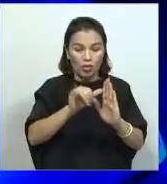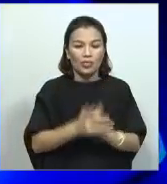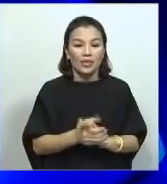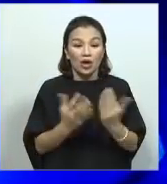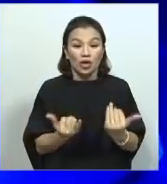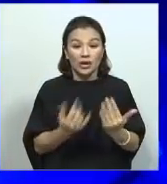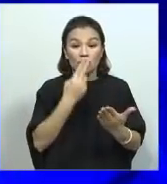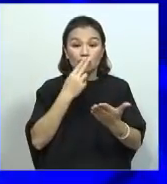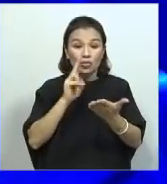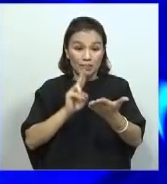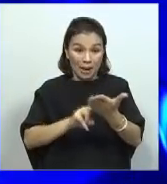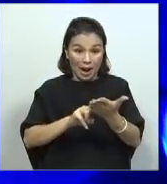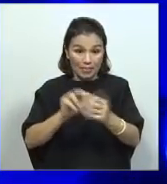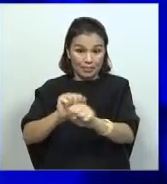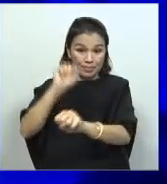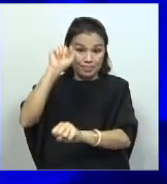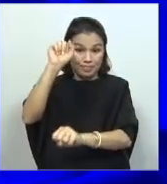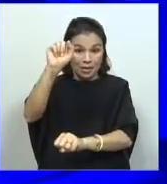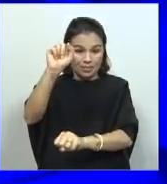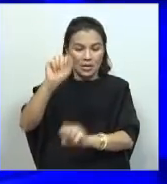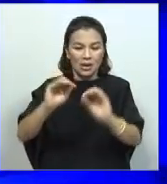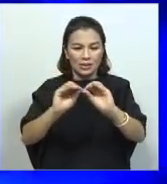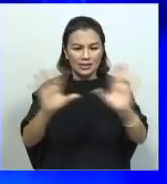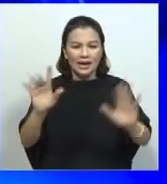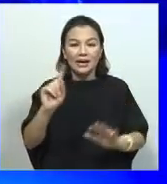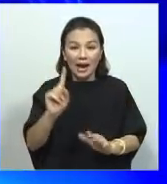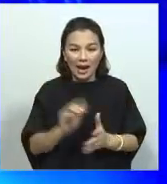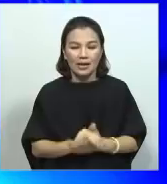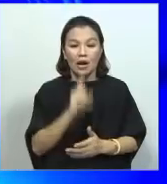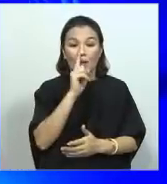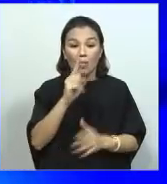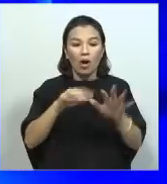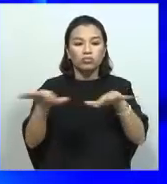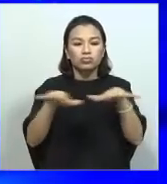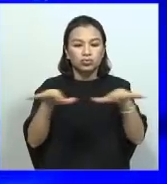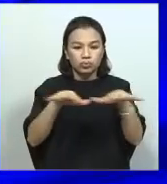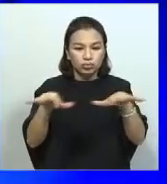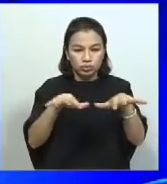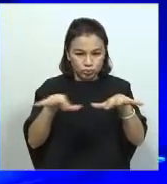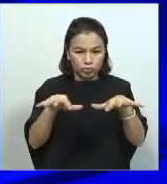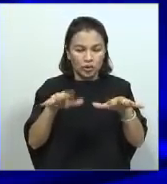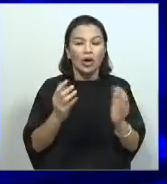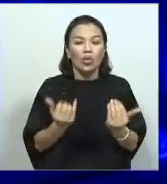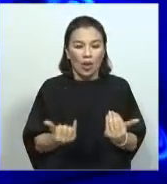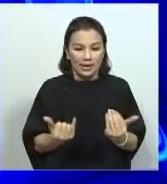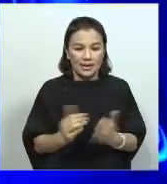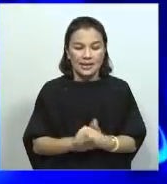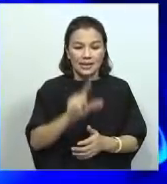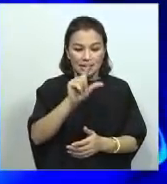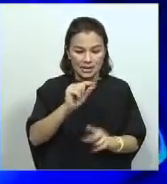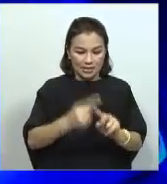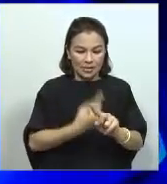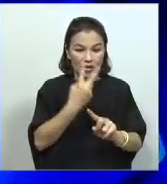สุดมีหนังสือออกมาแล้วนะคะจากกองเฝ้าระวังแผ่นดินไหวค่ะรายงานเหตุการณ์แผ่นดินไหวในประเทศประจำวันนี้นะคะ 20